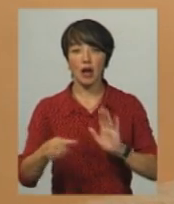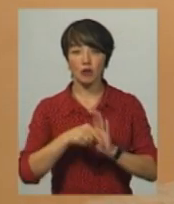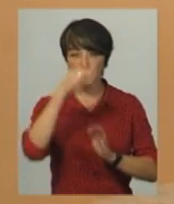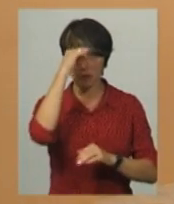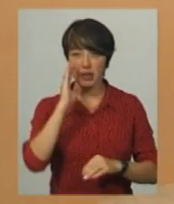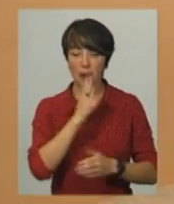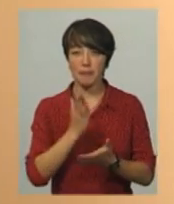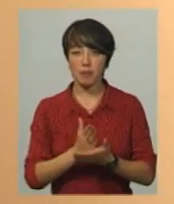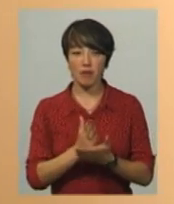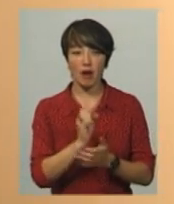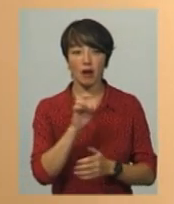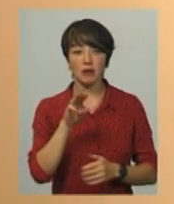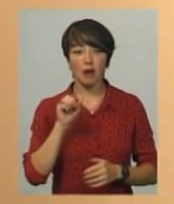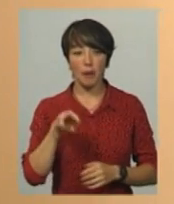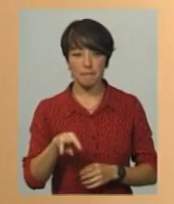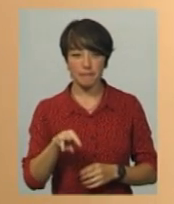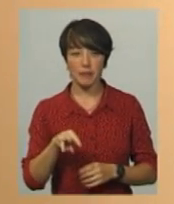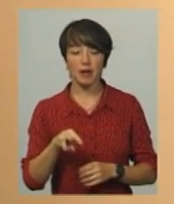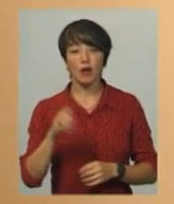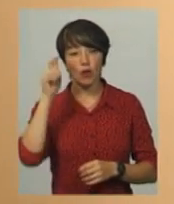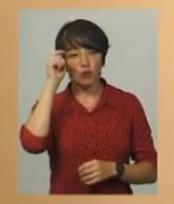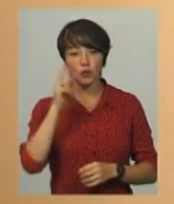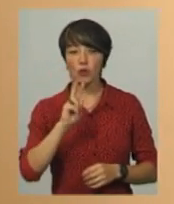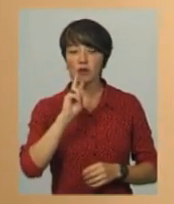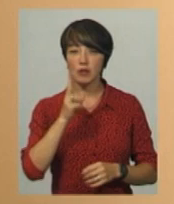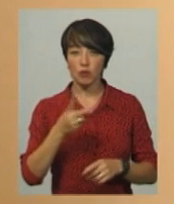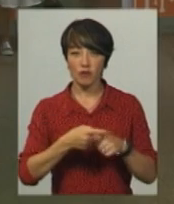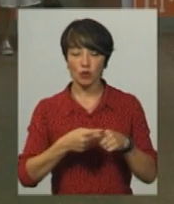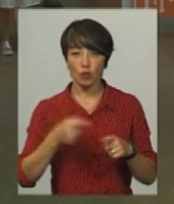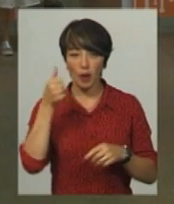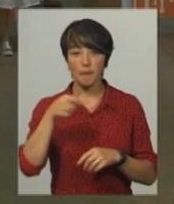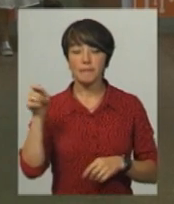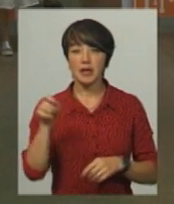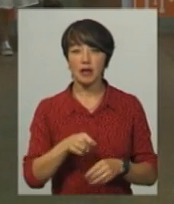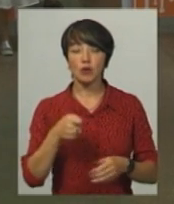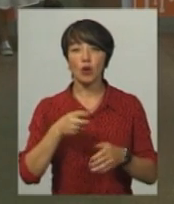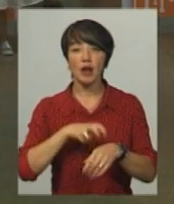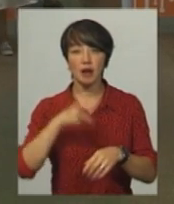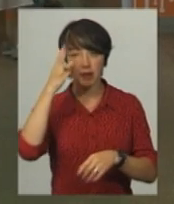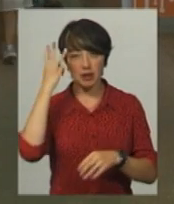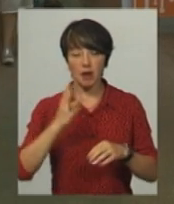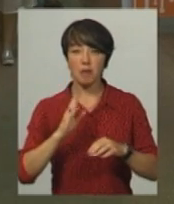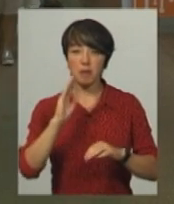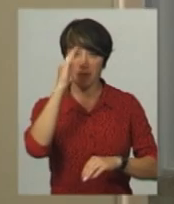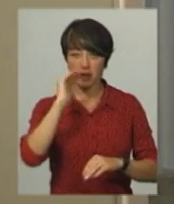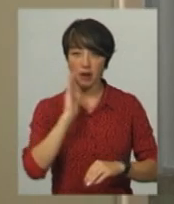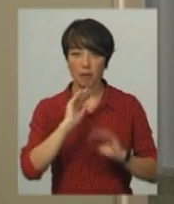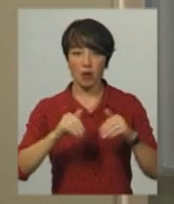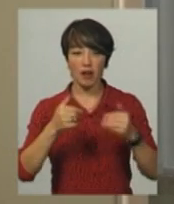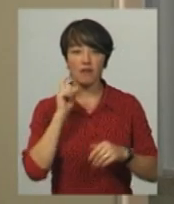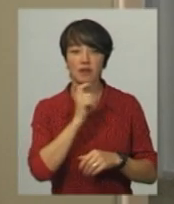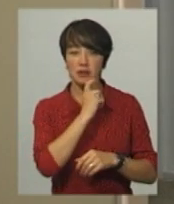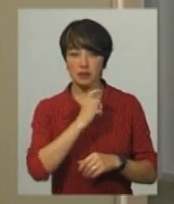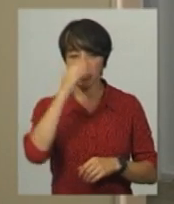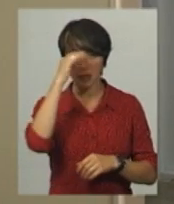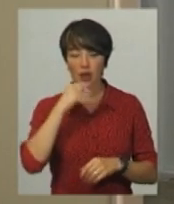батьками перебуває Артем Будзяк з Могилів-Подільського. Хлопчику 2,5 роки. Приїхати до лікаря в Хмельницькому батькам Артема порадили у Вінниці. Тато